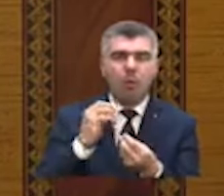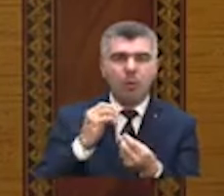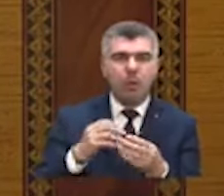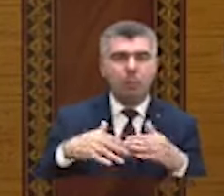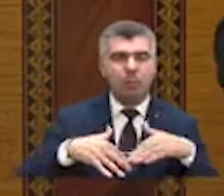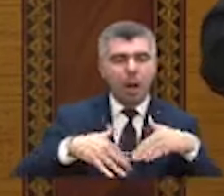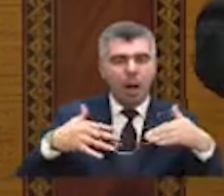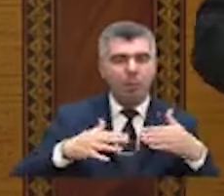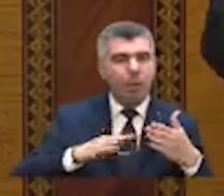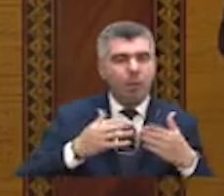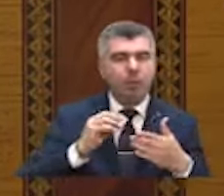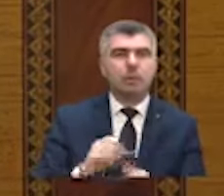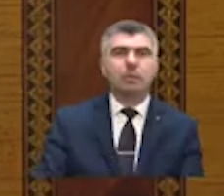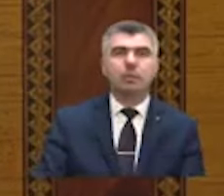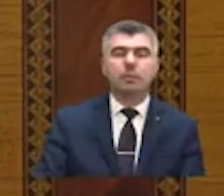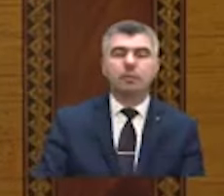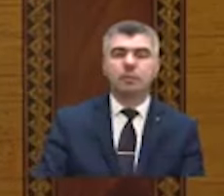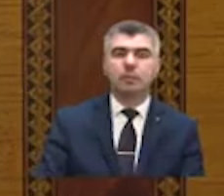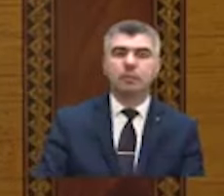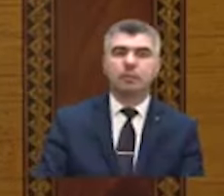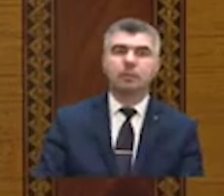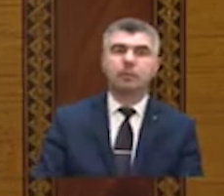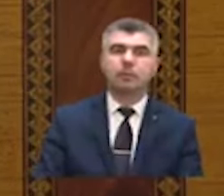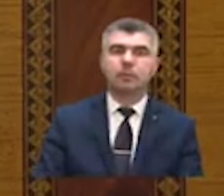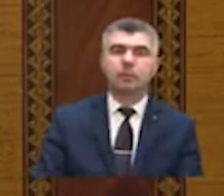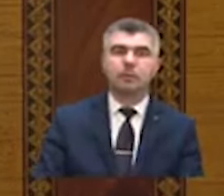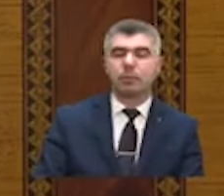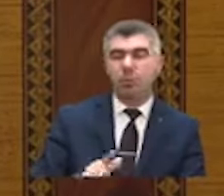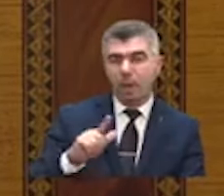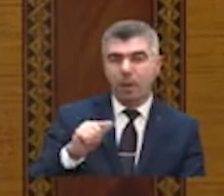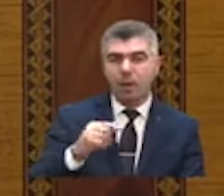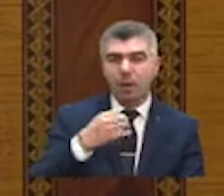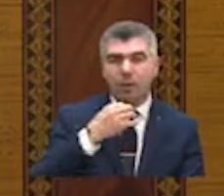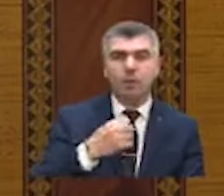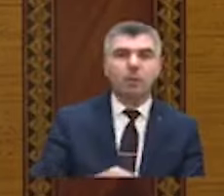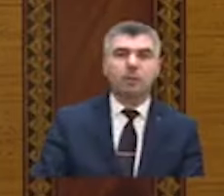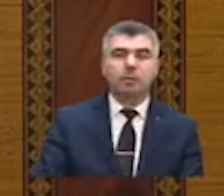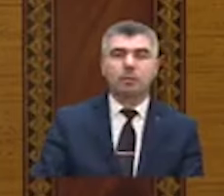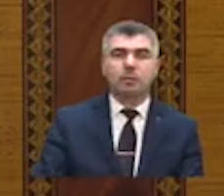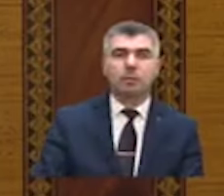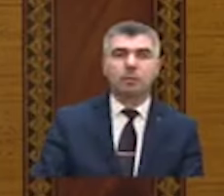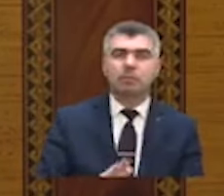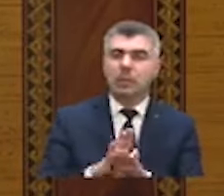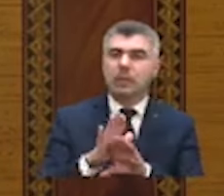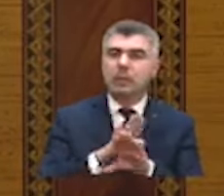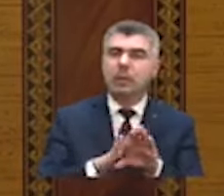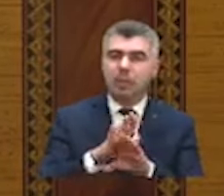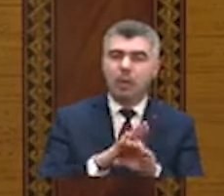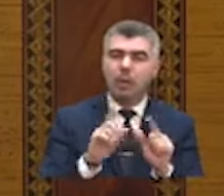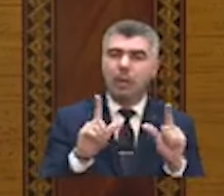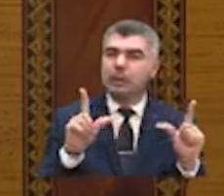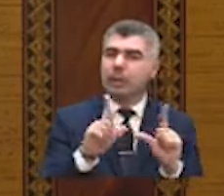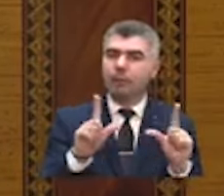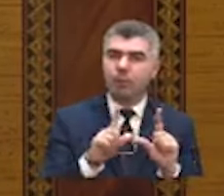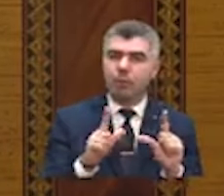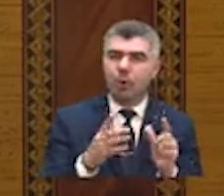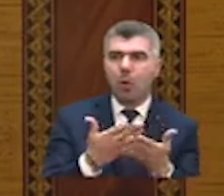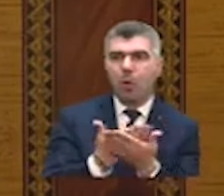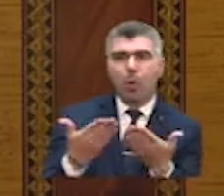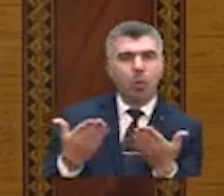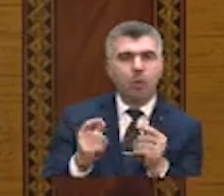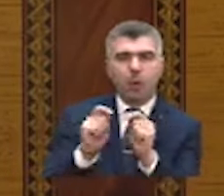البرلمان ولا خارج البرلمان و بالمناسبه بال المناسبه سمحولي التليفزيون مفتوح للجميع